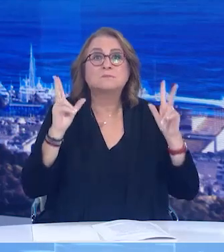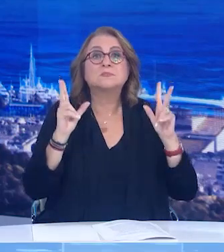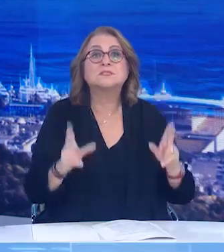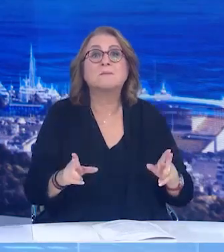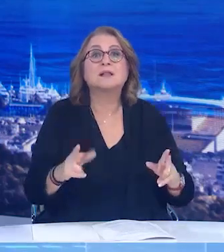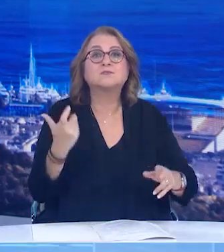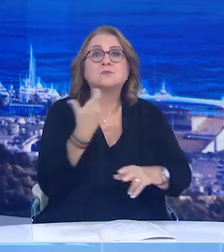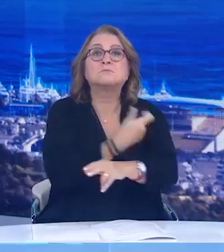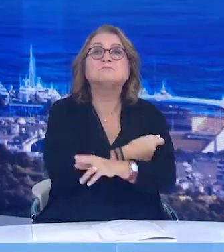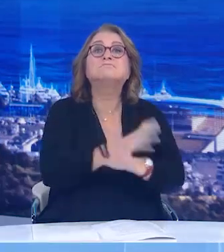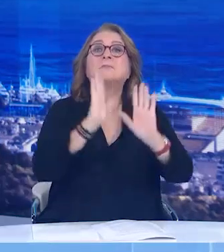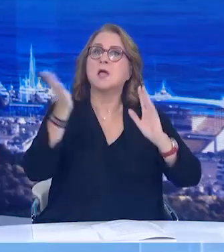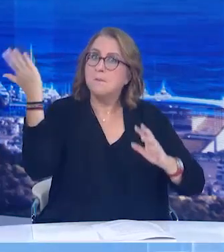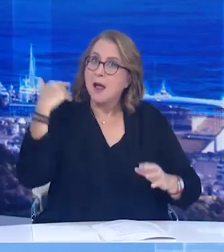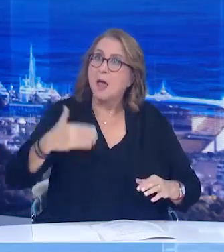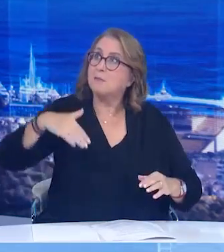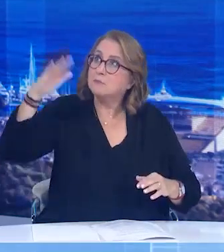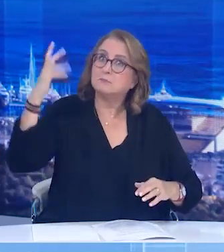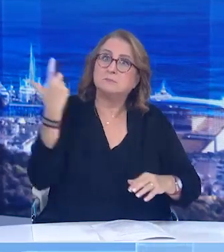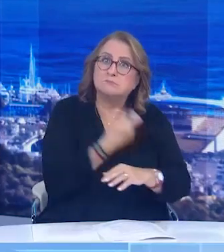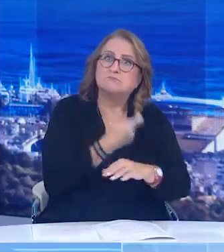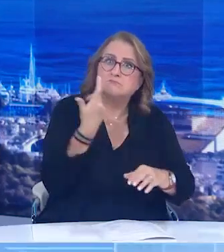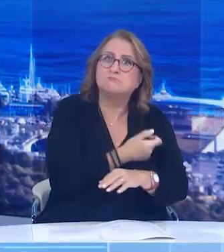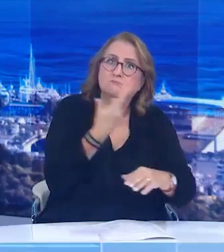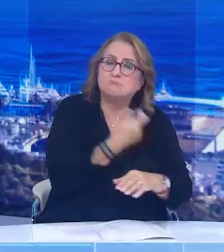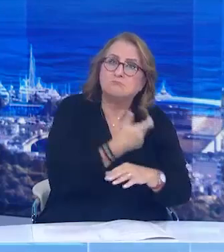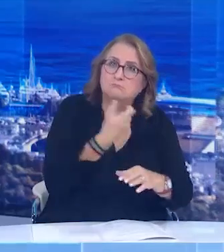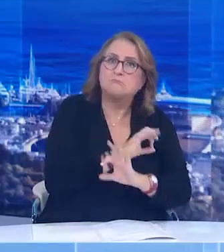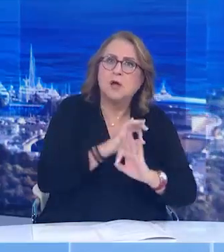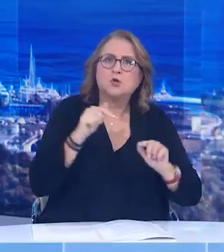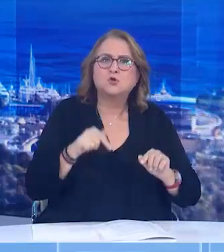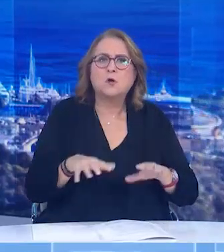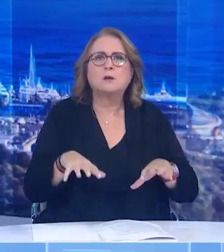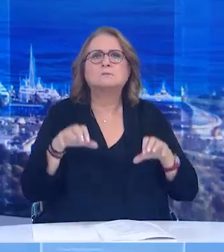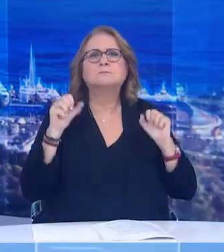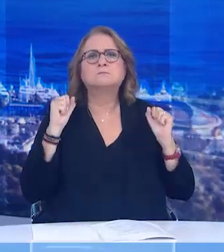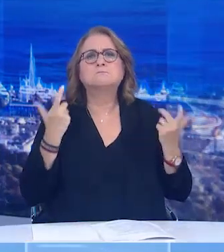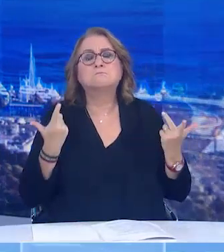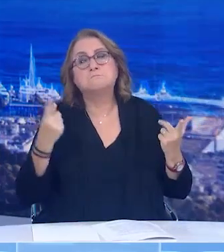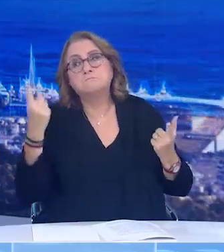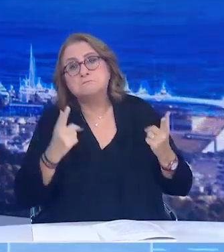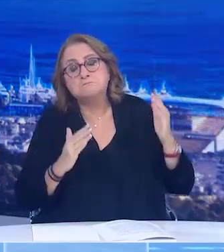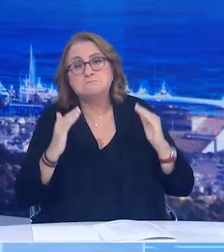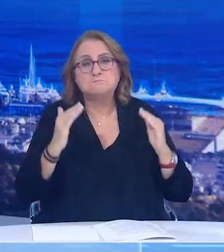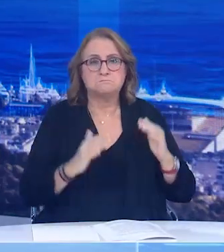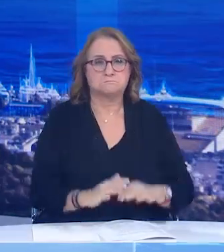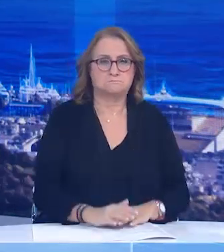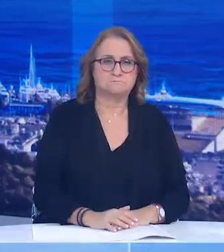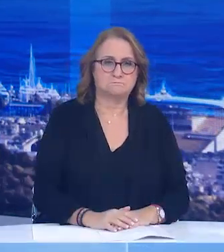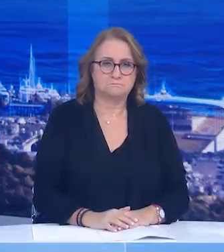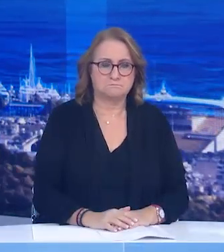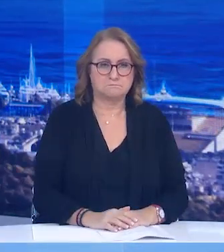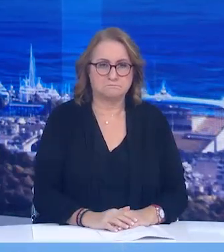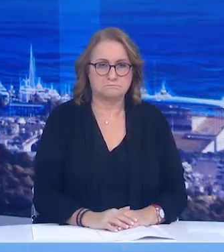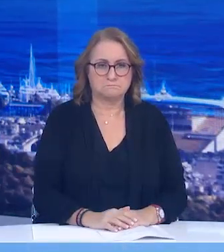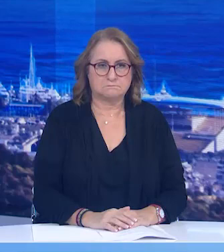μπορούμε να μιλάμε γενικά για όλη την Ελλάδα, για όλες τις περιοχές και για όλες τις ηλικίες. Πρέπει να το βλέπουμε λίγο πιο σταχευμένο. Συγγνώμη, αν μπορώ να προσθέσω, χώρες